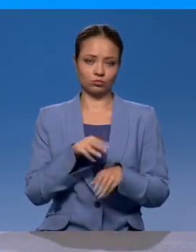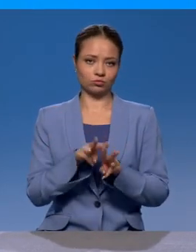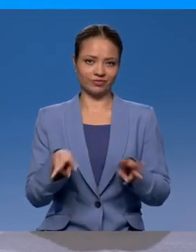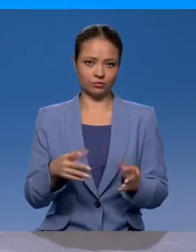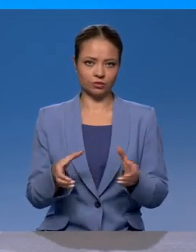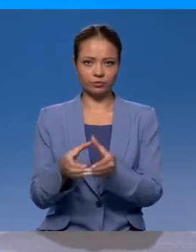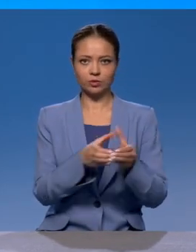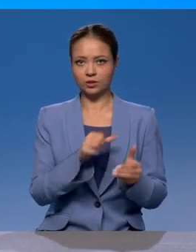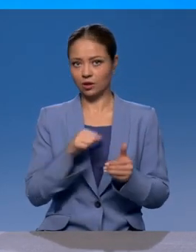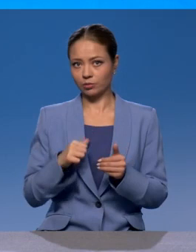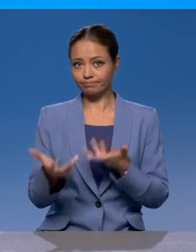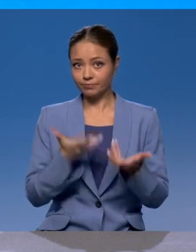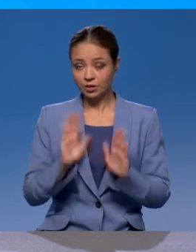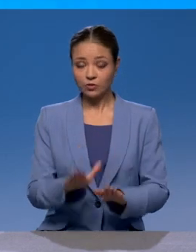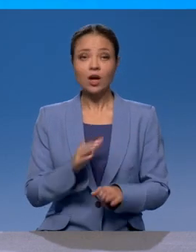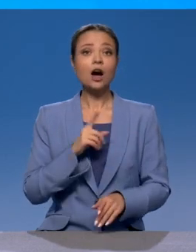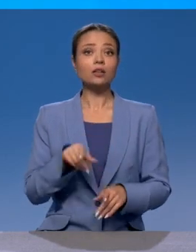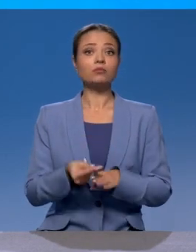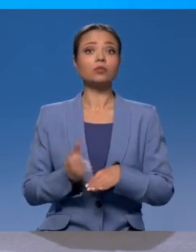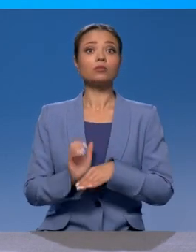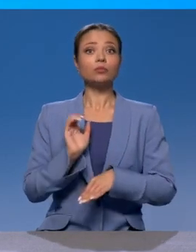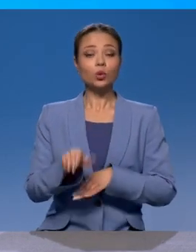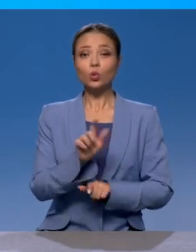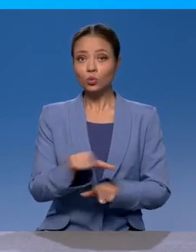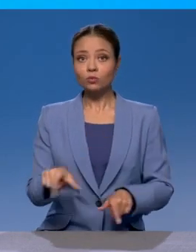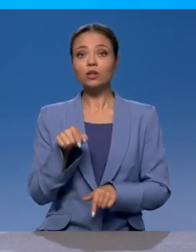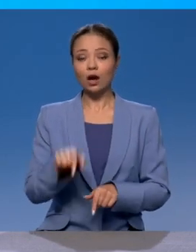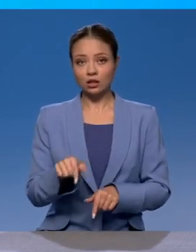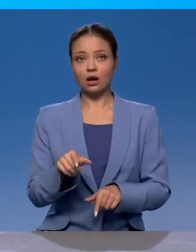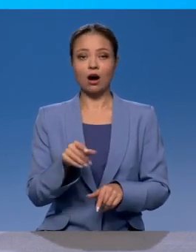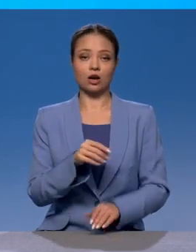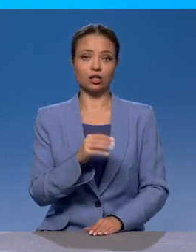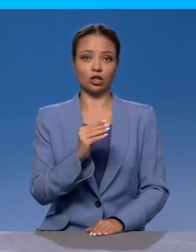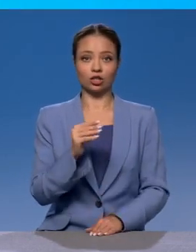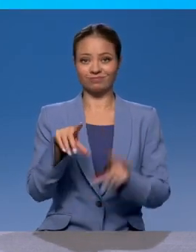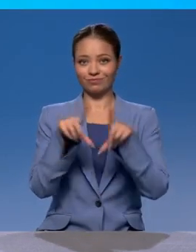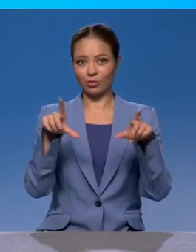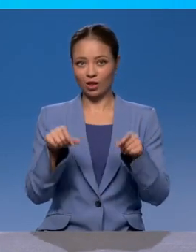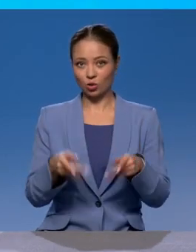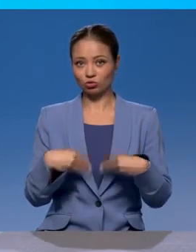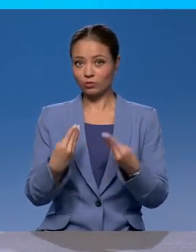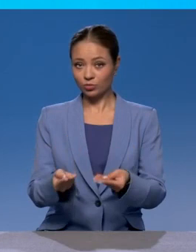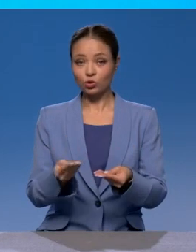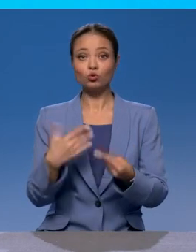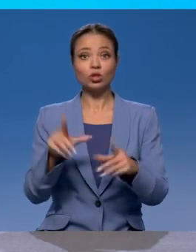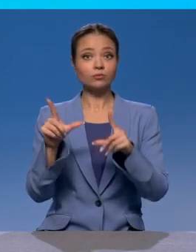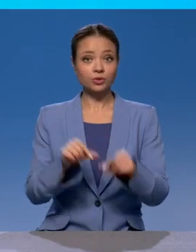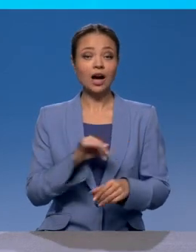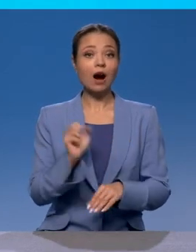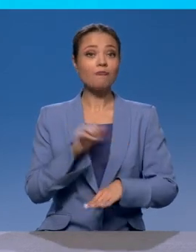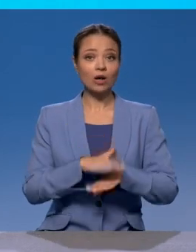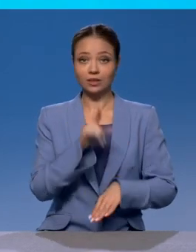направлять напрямую поставщикам услуг. Тогда человек будет получать платежку за вычетом оплаченной субсидии, а в банках не будут оседать миллионы в